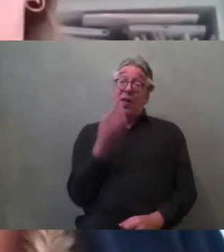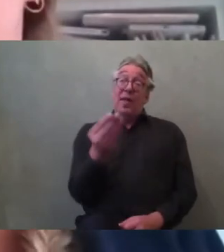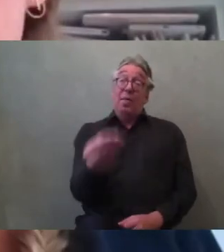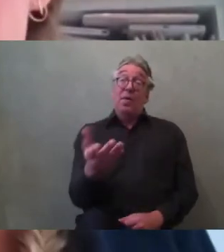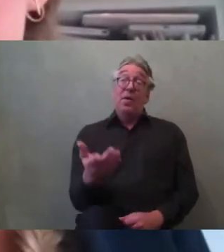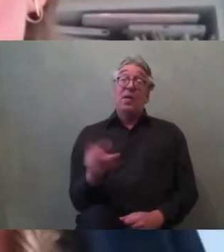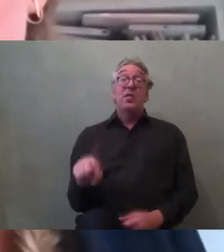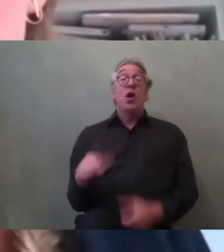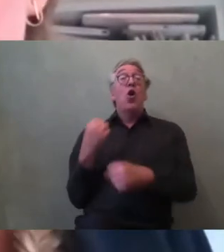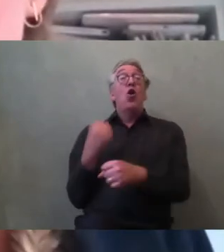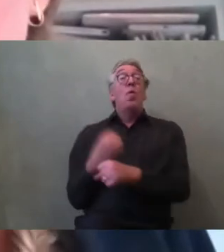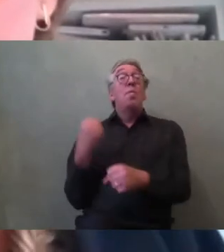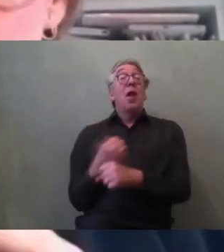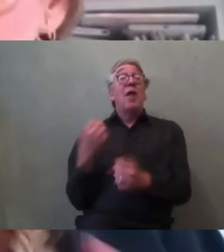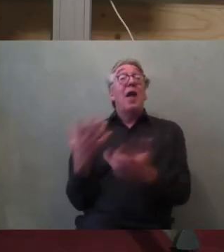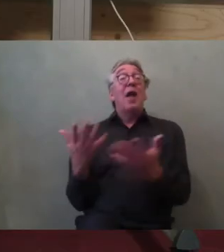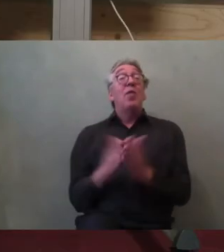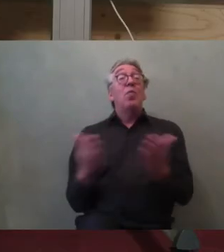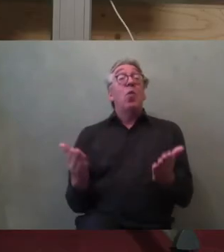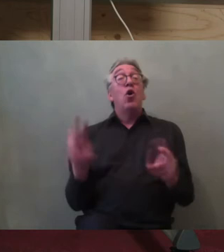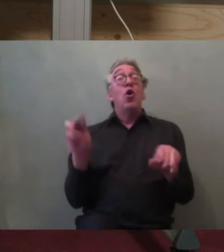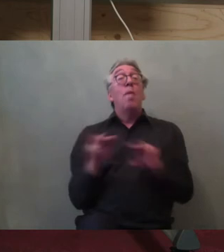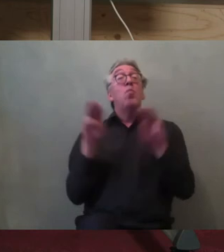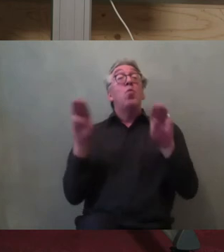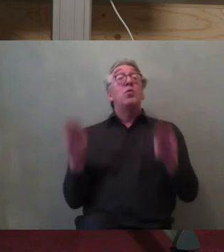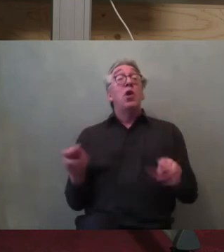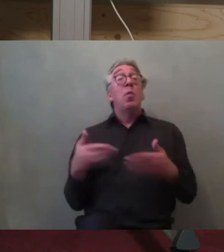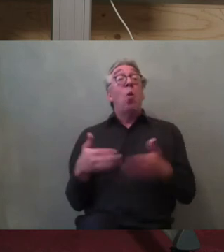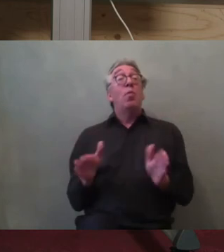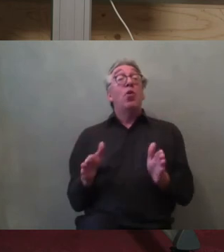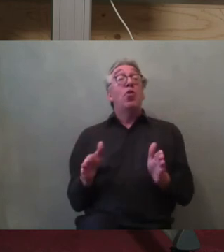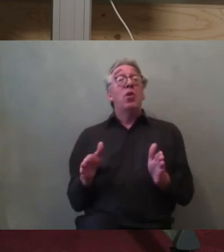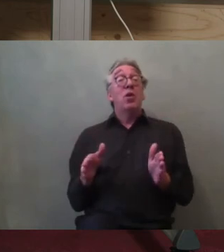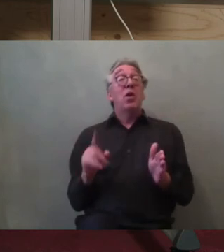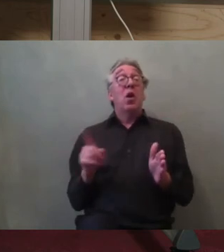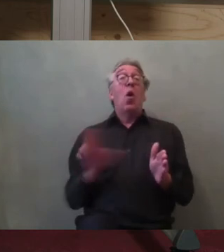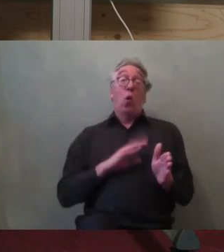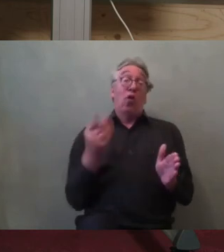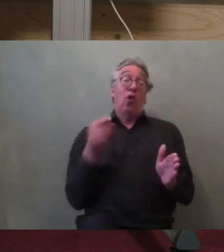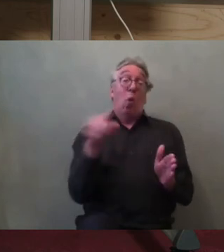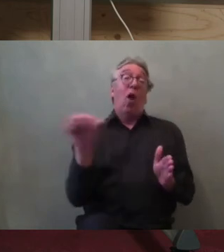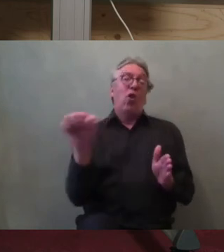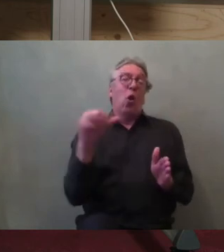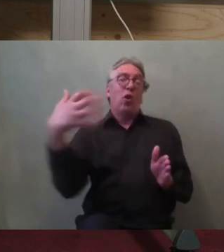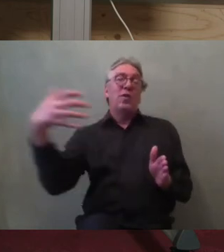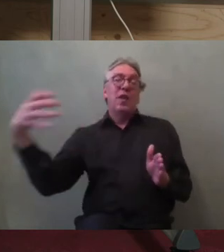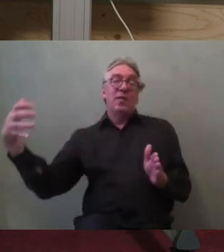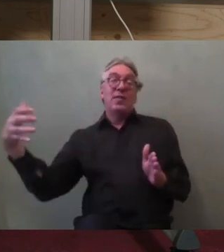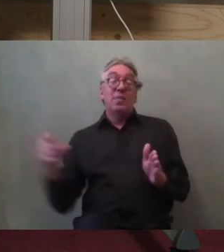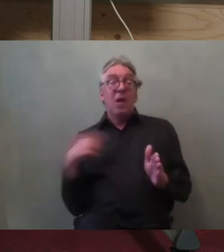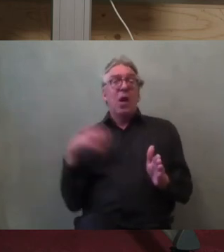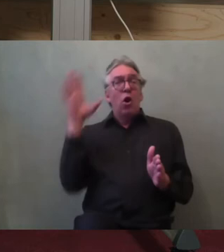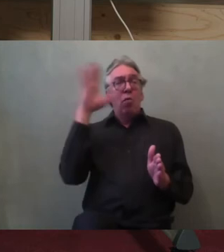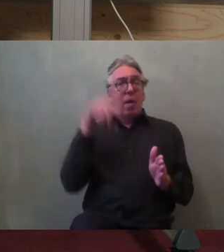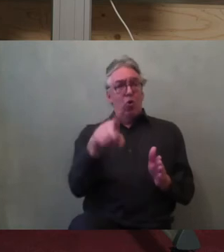praktijkhandboek Museum Open Nu, die overigens voor andere organisaties ook super handig is. En die, ik heb begrepen dat die jullie krijgen